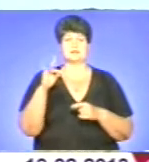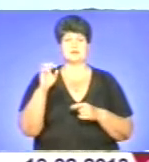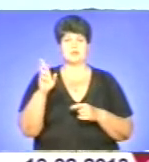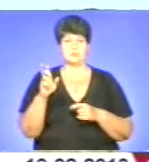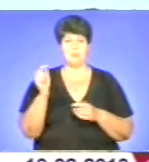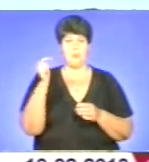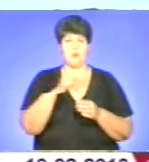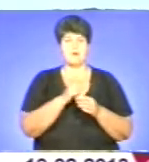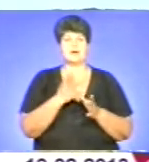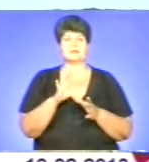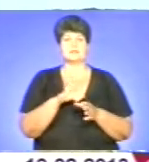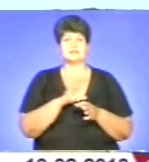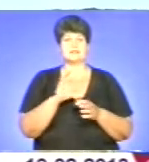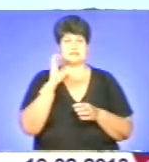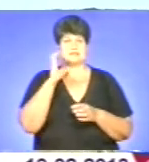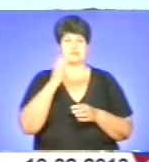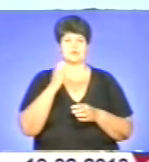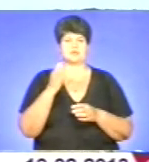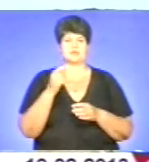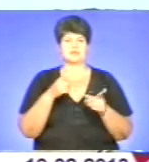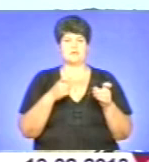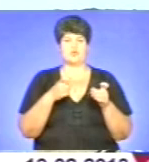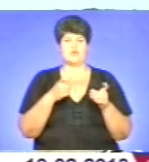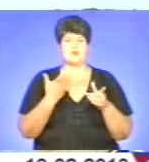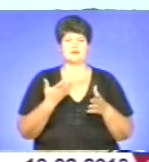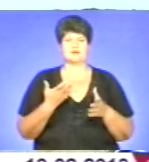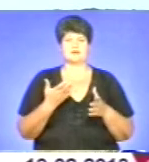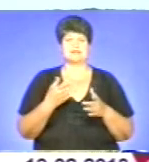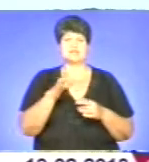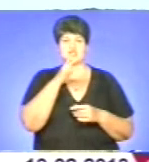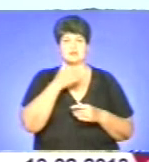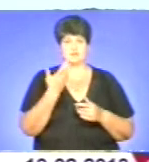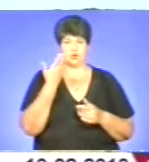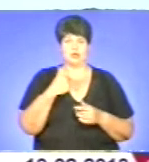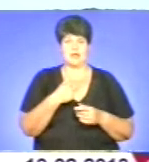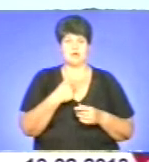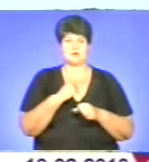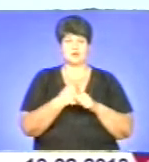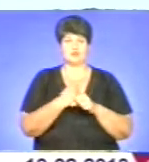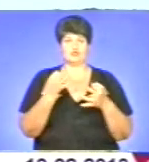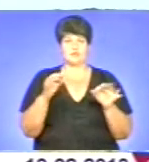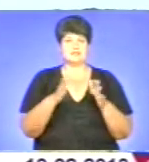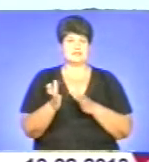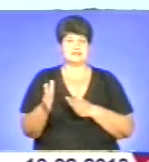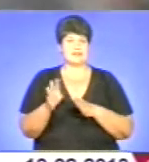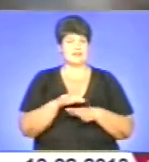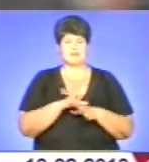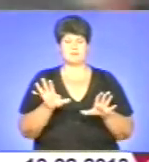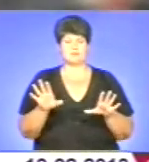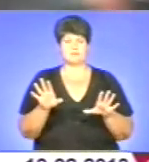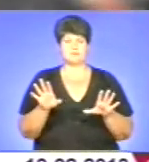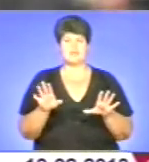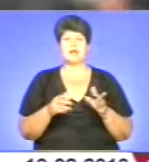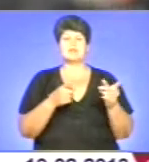таке серйозно на полюванні за час Відколи я працюю до змистками такого не було на